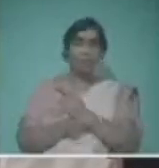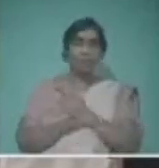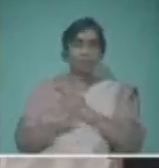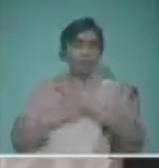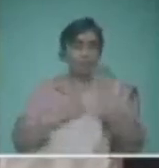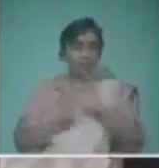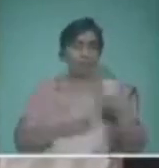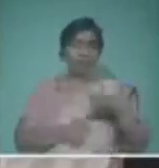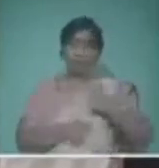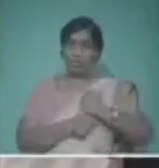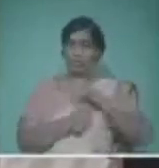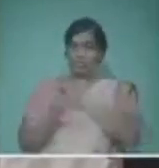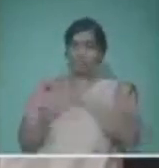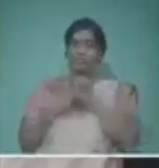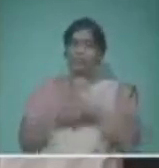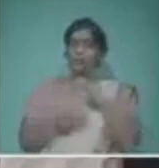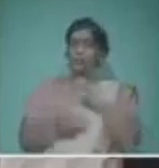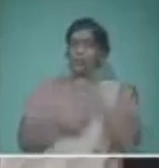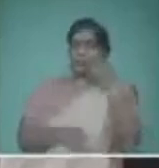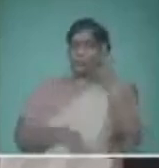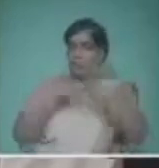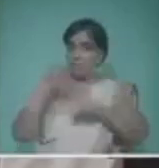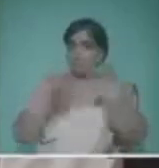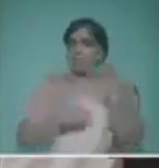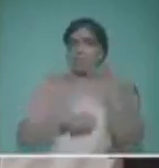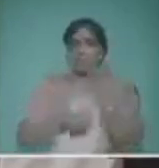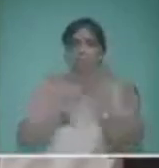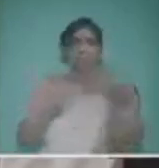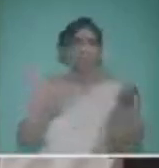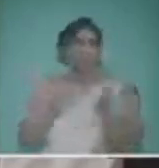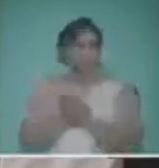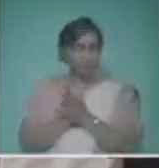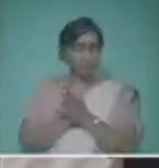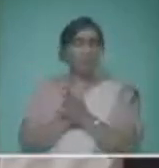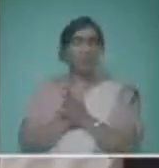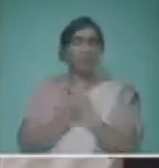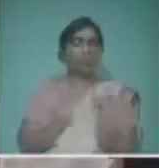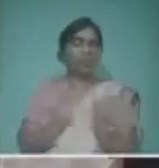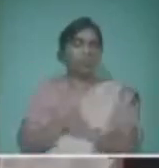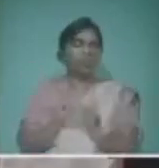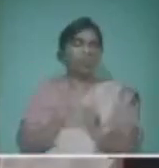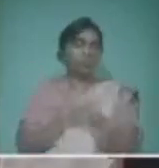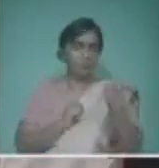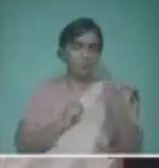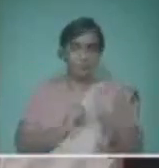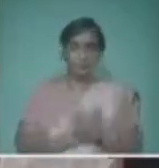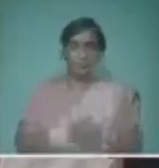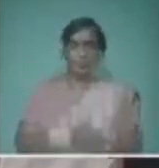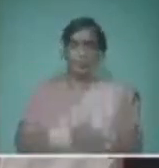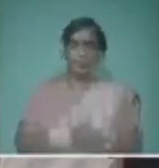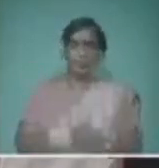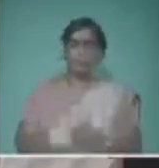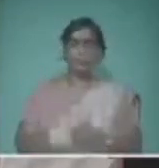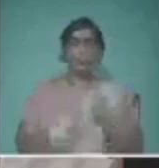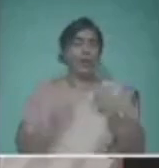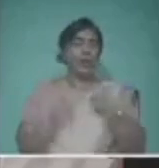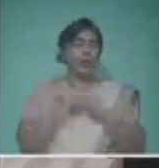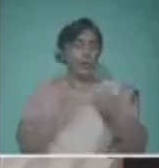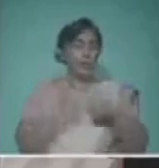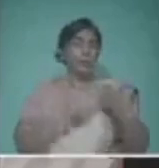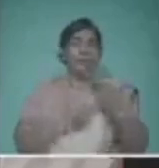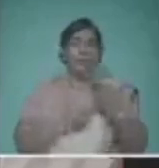ද ඇතුළු වන පරිදි රජයේ නිලධාරීන් කීප දෙනෙකුගෙන් සමන්විත කමිටියක් පත් කරනු ලැබ. ණය